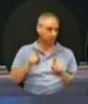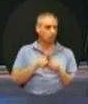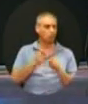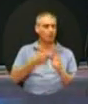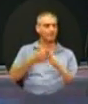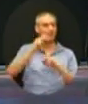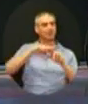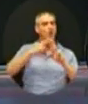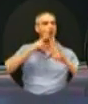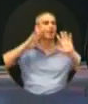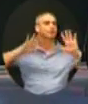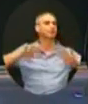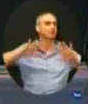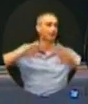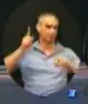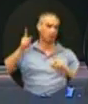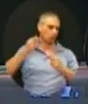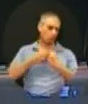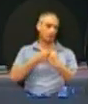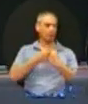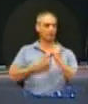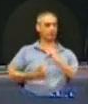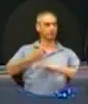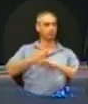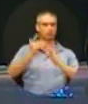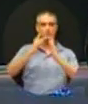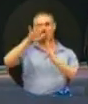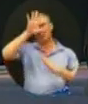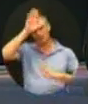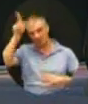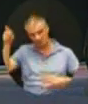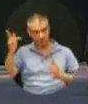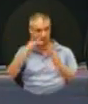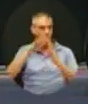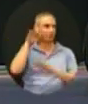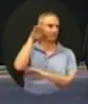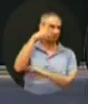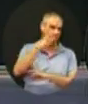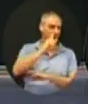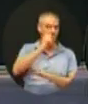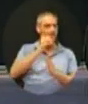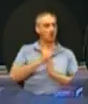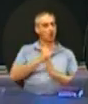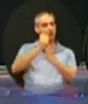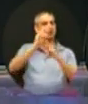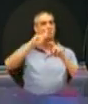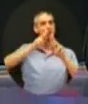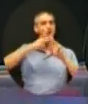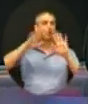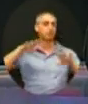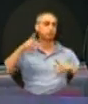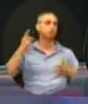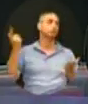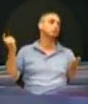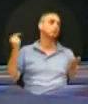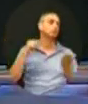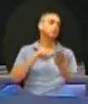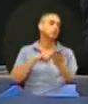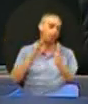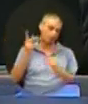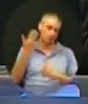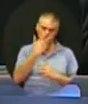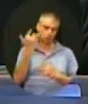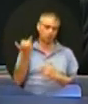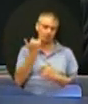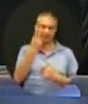כמנהיג עולם איסלאמי בכלל הוא נבוק על הבחורה מול האיראנים מול הסעודים על ההובלה של העולם האיסלאמי ולכן ככזה ברור